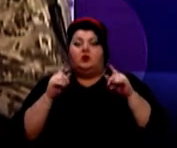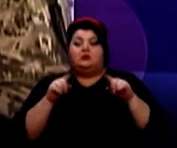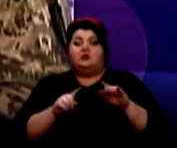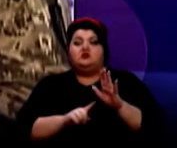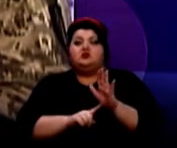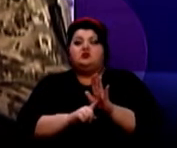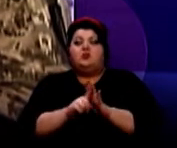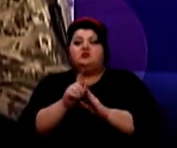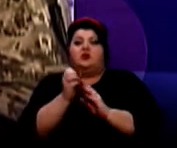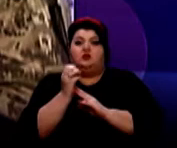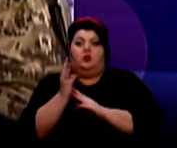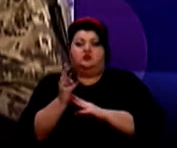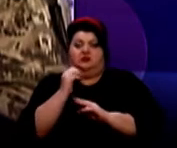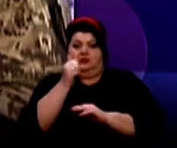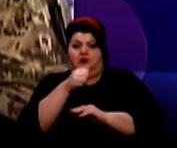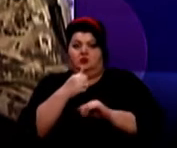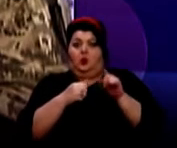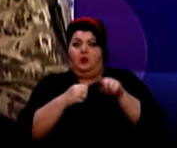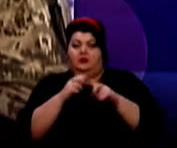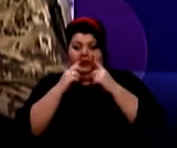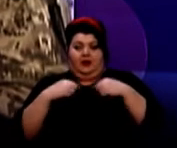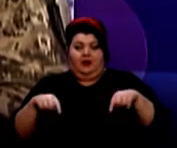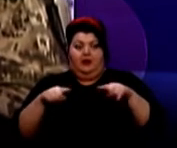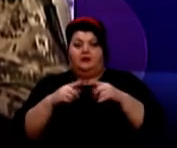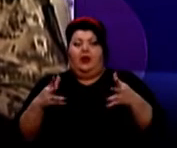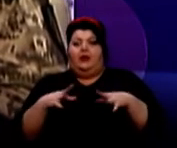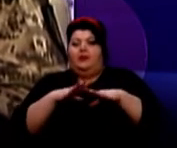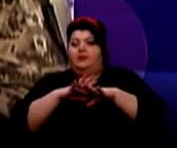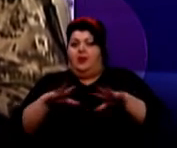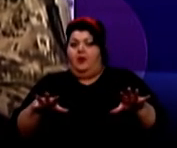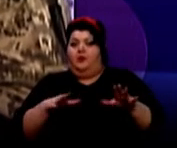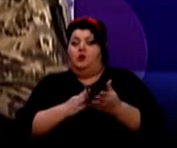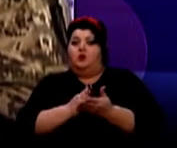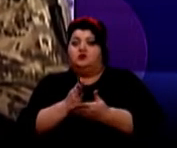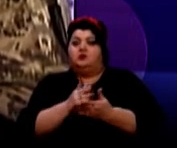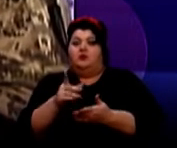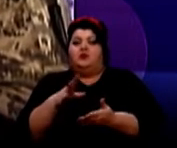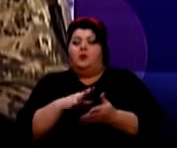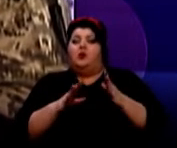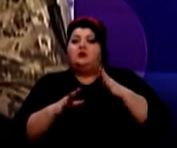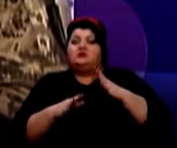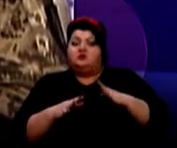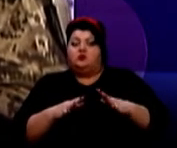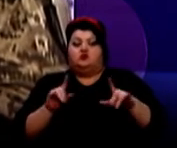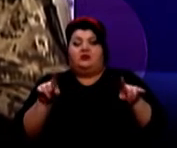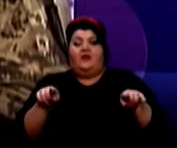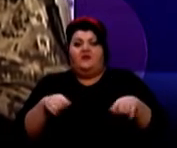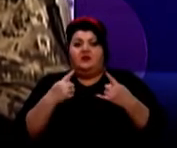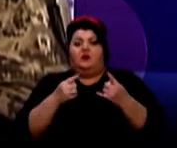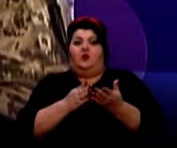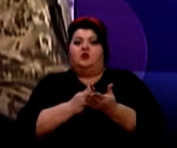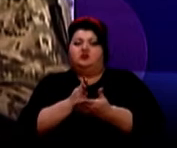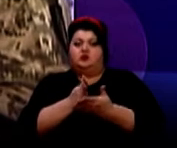початком 2014 року, тих країнах, які не було строкової служби, вони були змушені відновити строкову